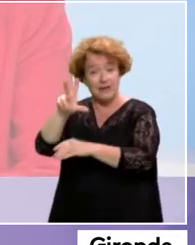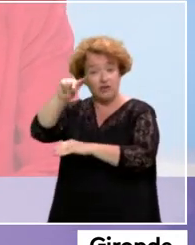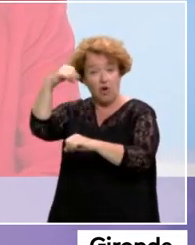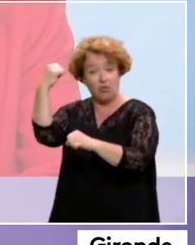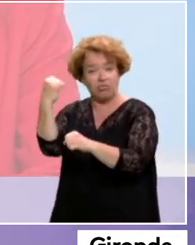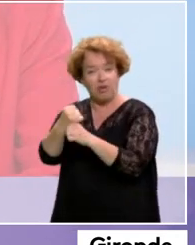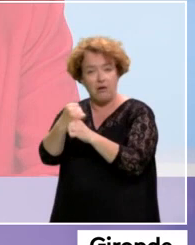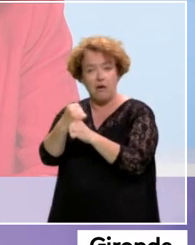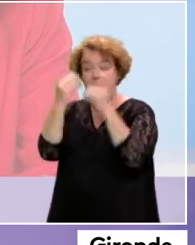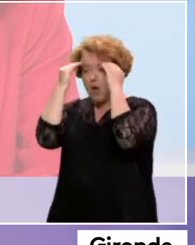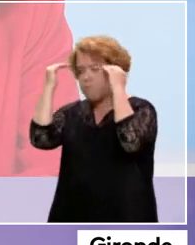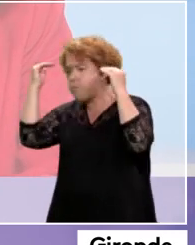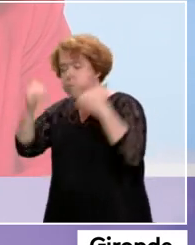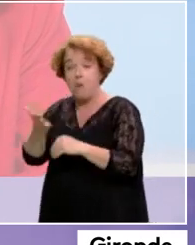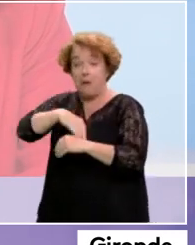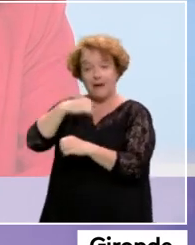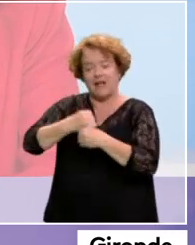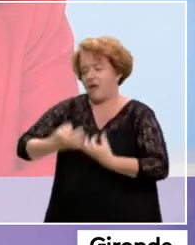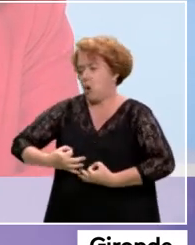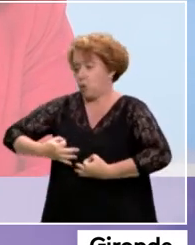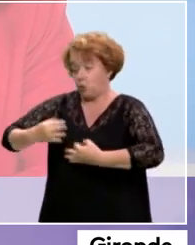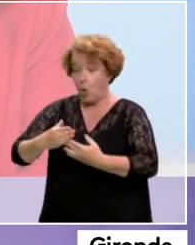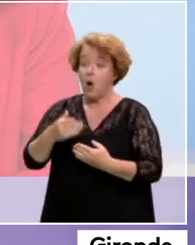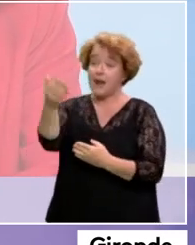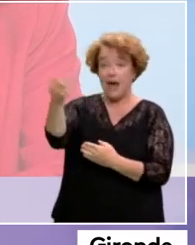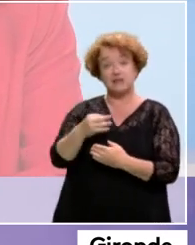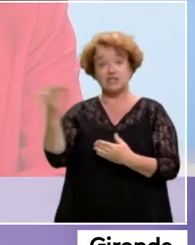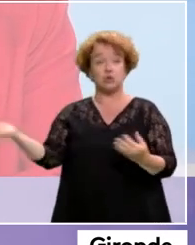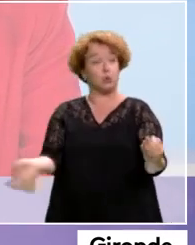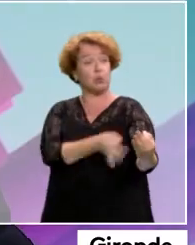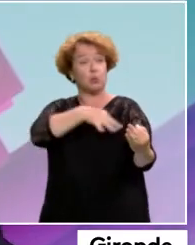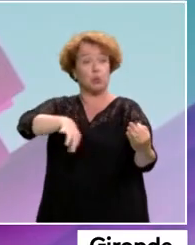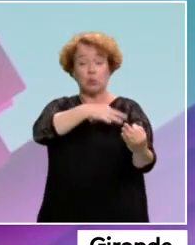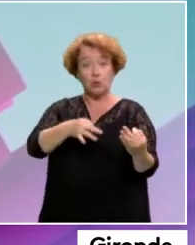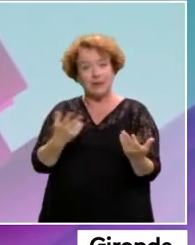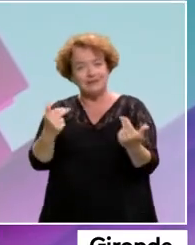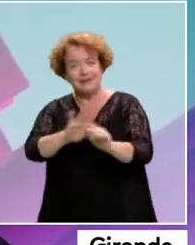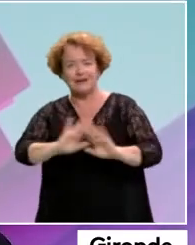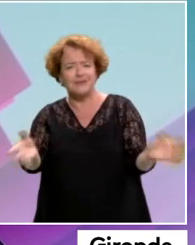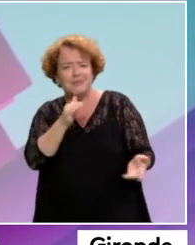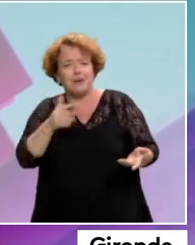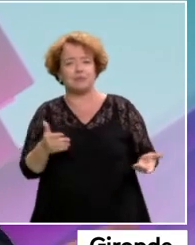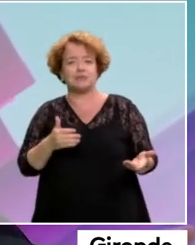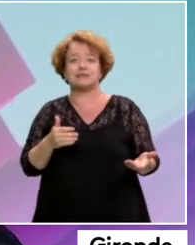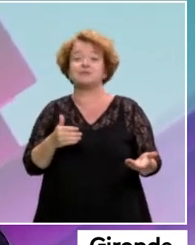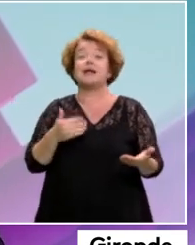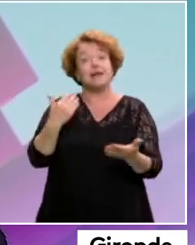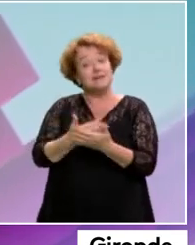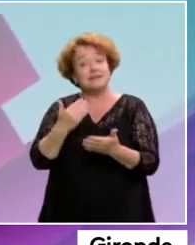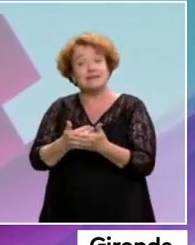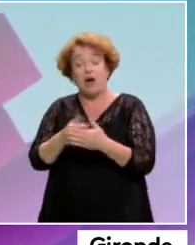burn out enfin génial mais je sais que vous êtes dans un déni en parler pendant de longues minutes